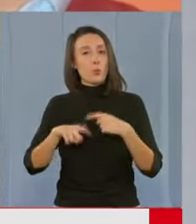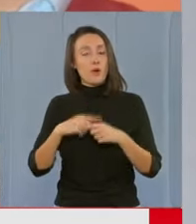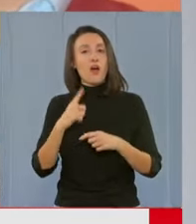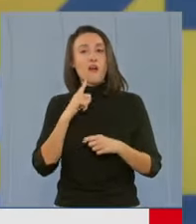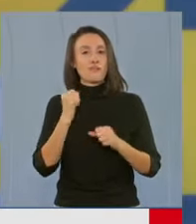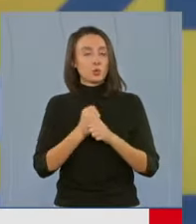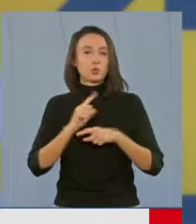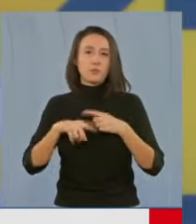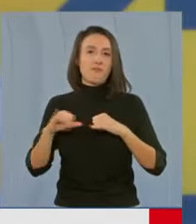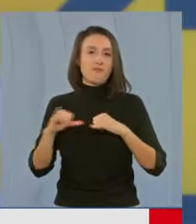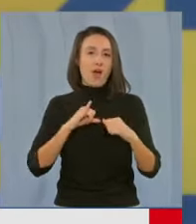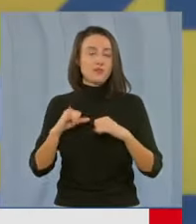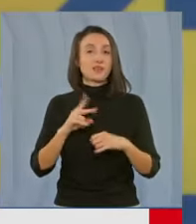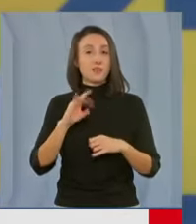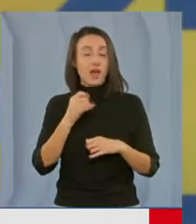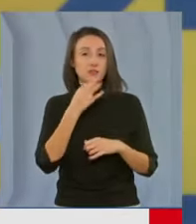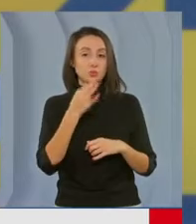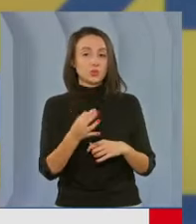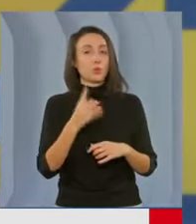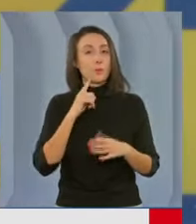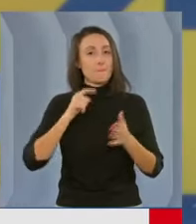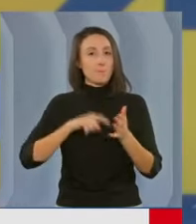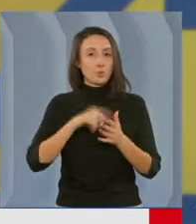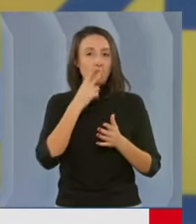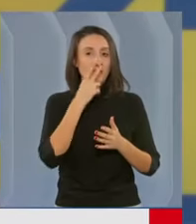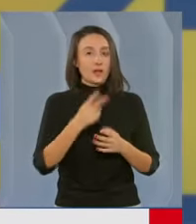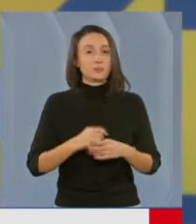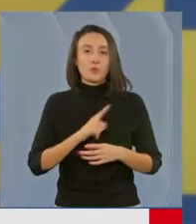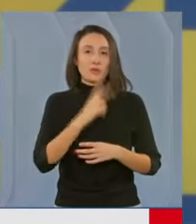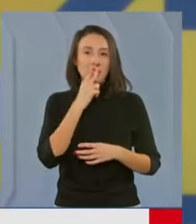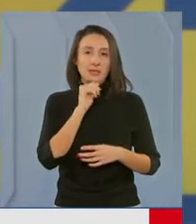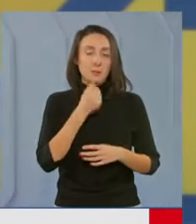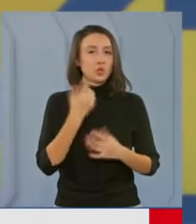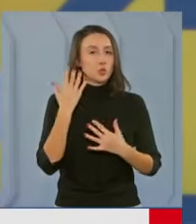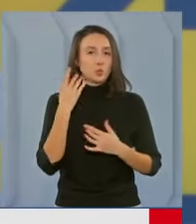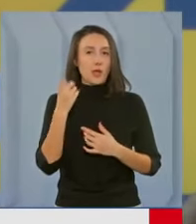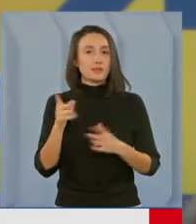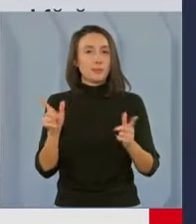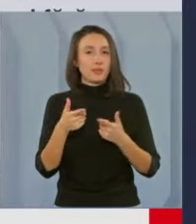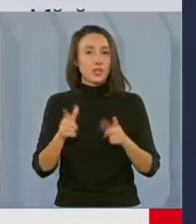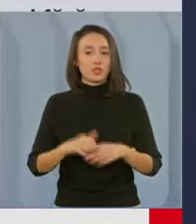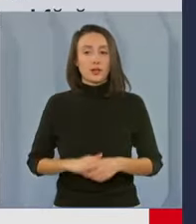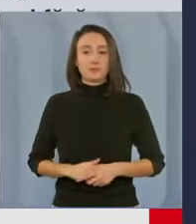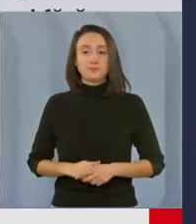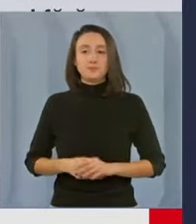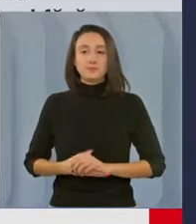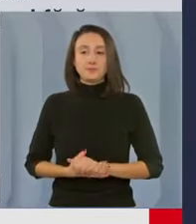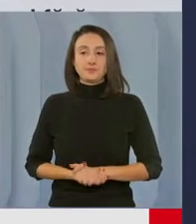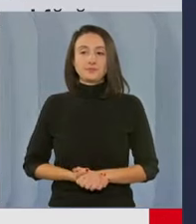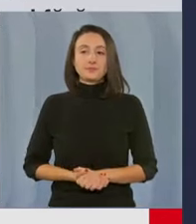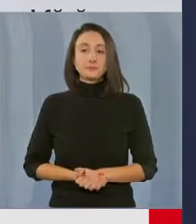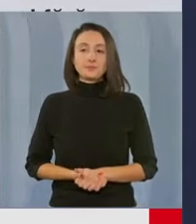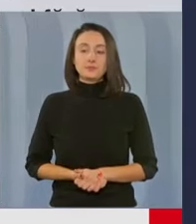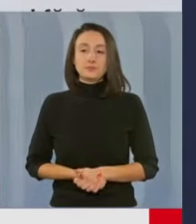după vacanță. Ligia Deca a transmis și ea un punct de vedere și nu vede nimic anormal în această petrecere. Mi s-a părut firesc ca